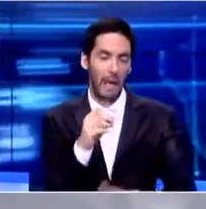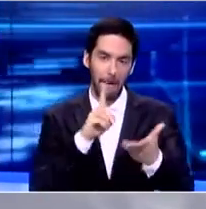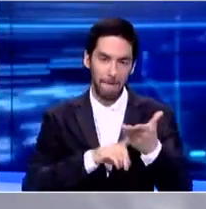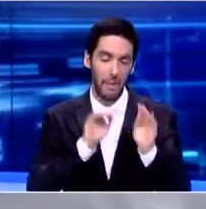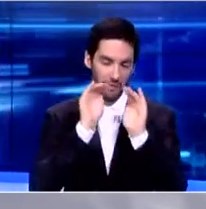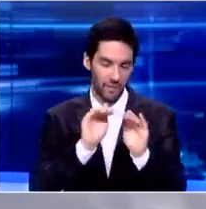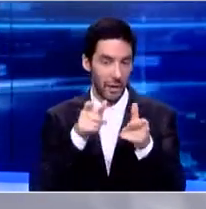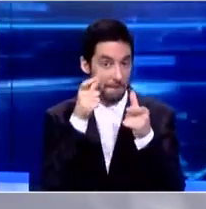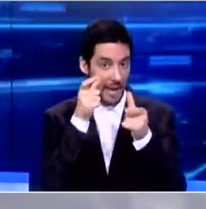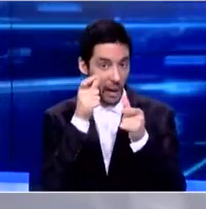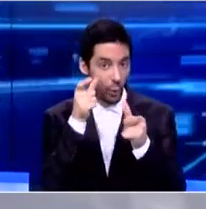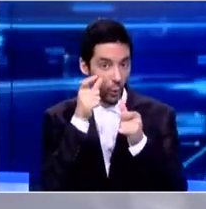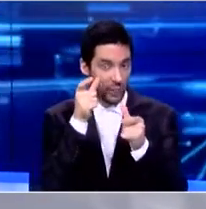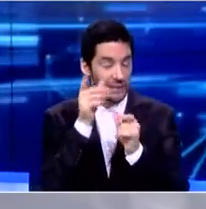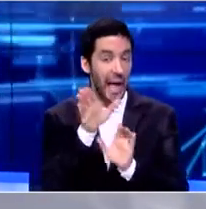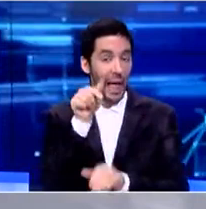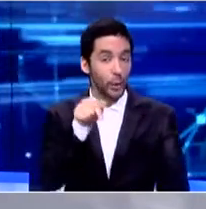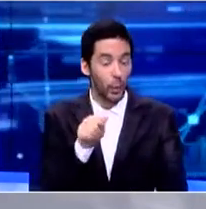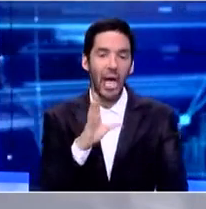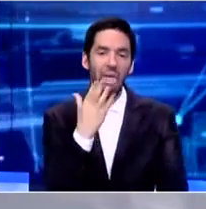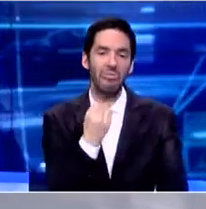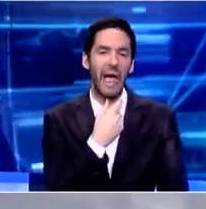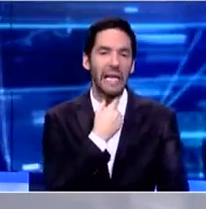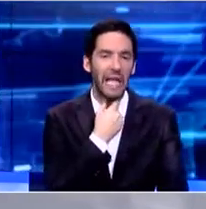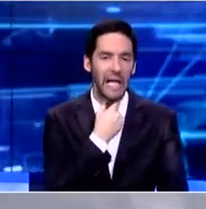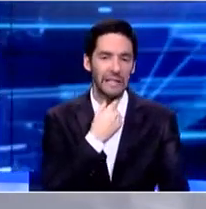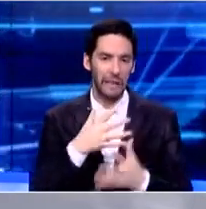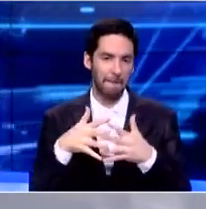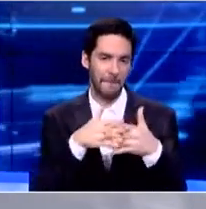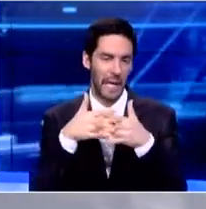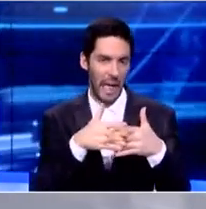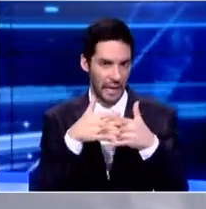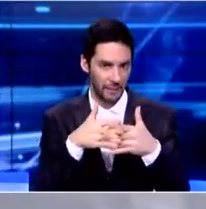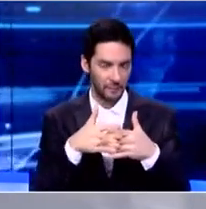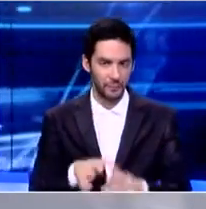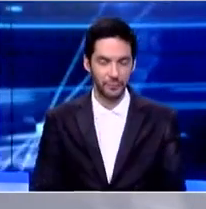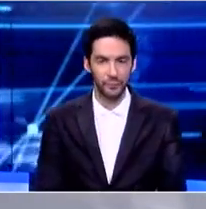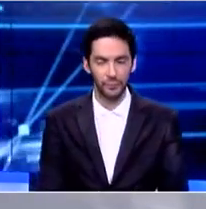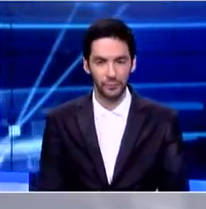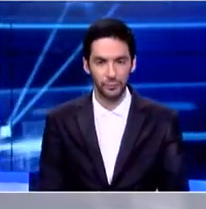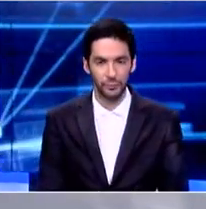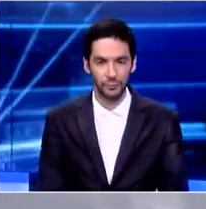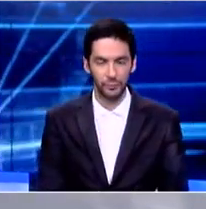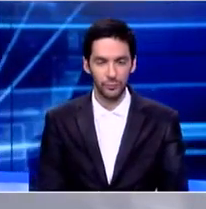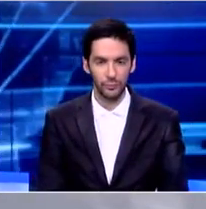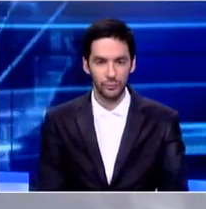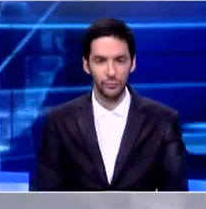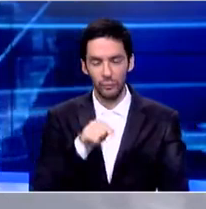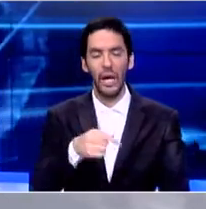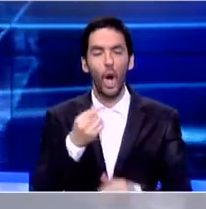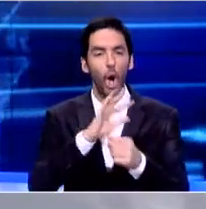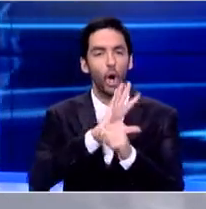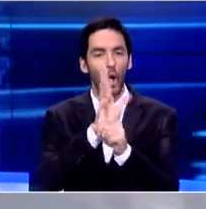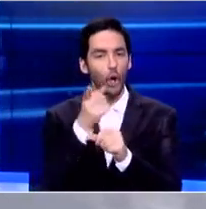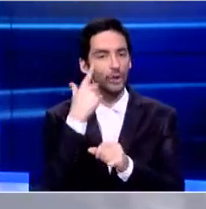σε σταθερή κατάσταση. Έχουμε μπει στον 4ο μήνα από την έναρξη της πανδημίας. Τις επόμενες μέρες ο